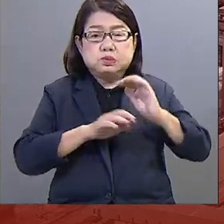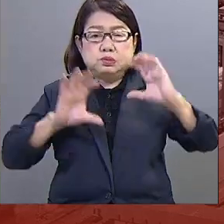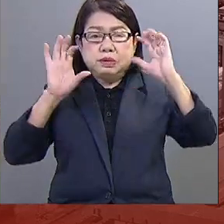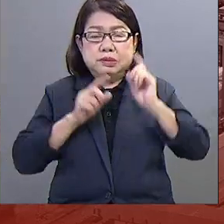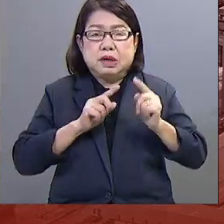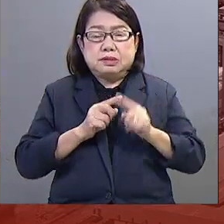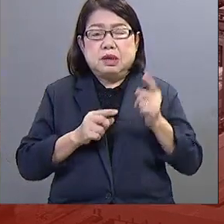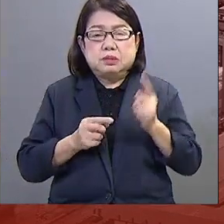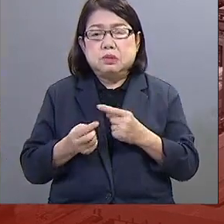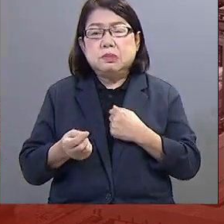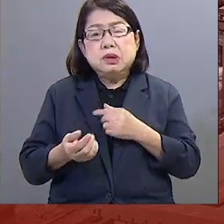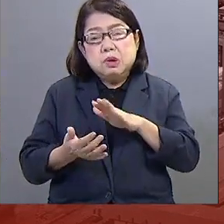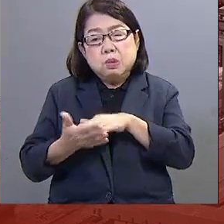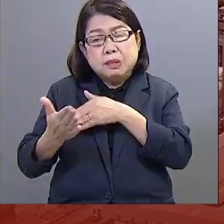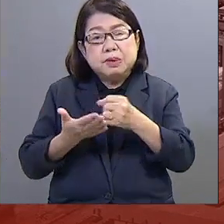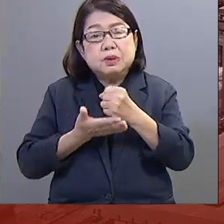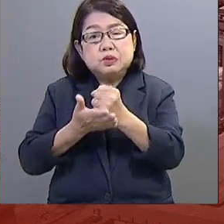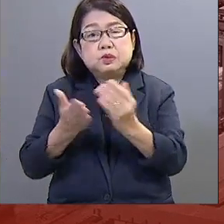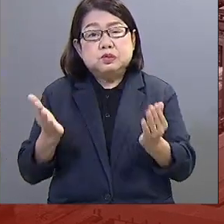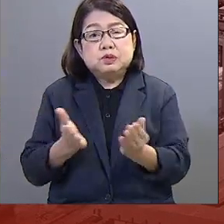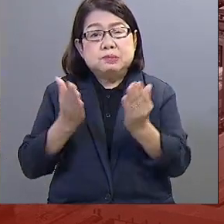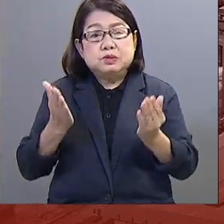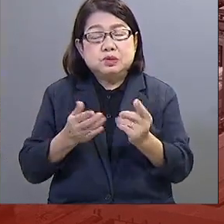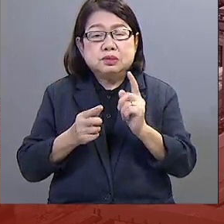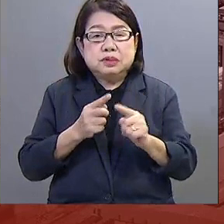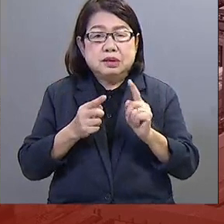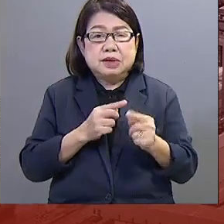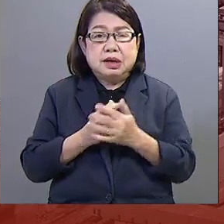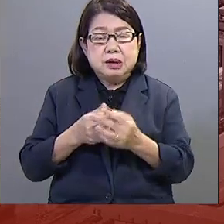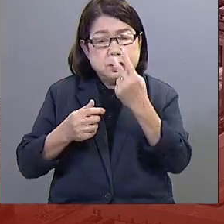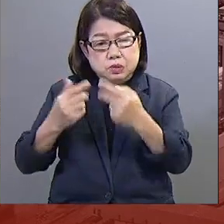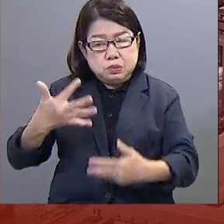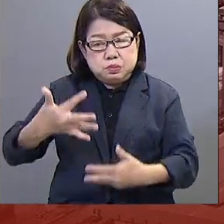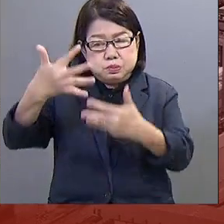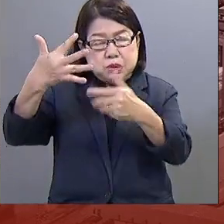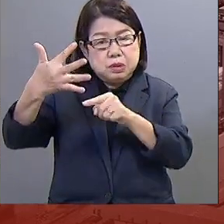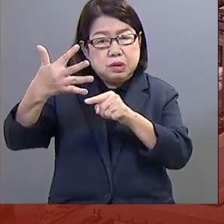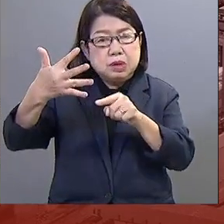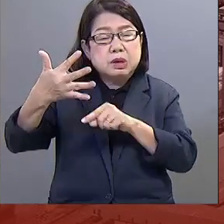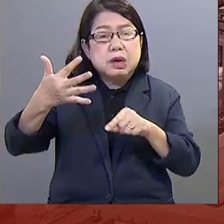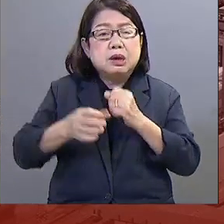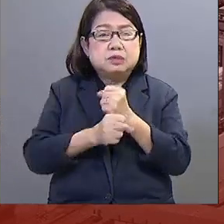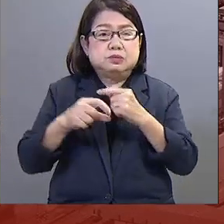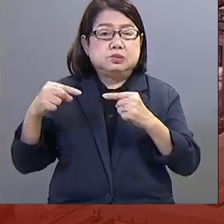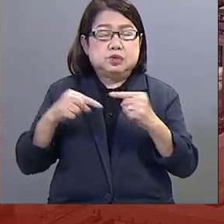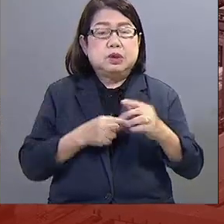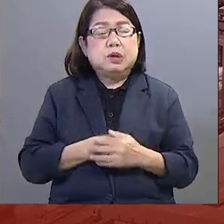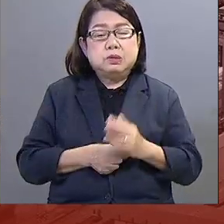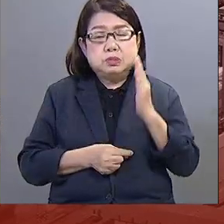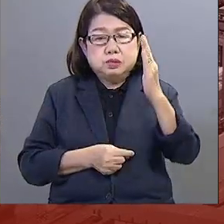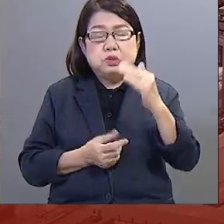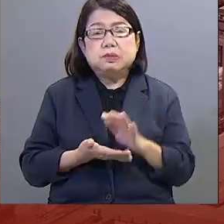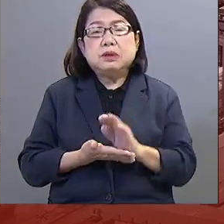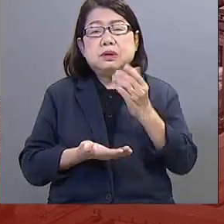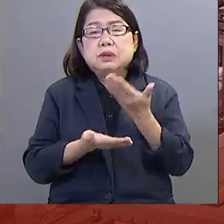าตรการสนับสนุนส่งเสริมเศรษฐกิจเพื่อพลิกฟื้นเศรษฐกิจเขาเนี่ยขนาดใหญ่อย่างต่อเนื่องเพื่อให้มันเป็นไกลเป็น